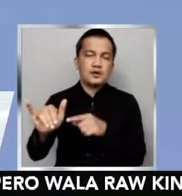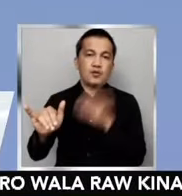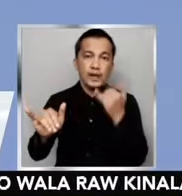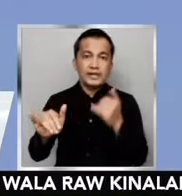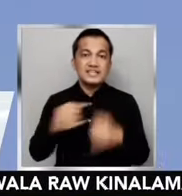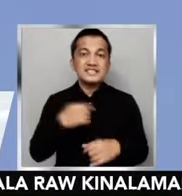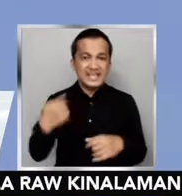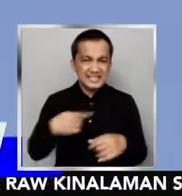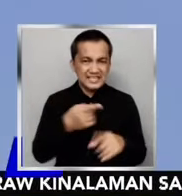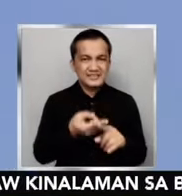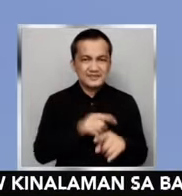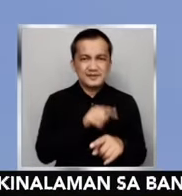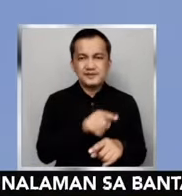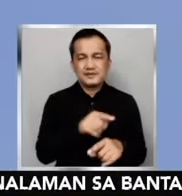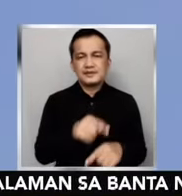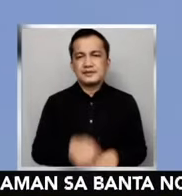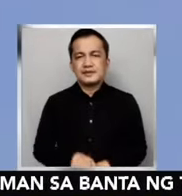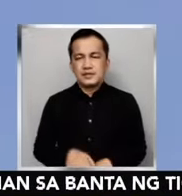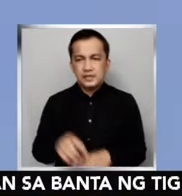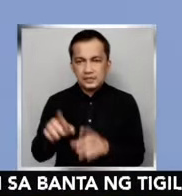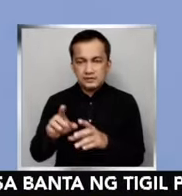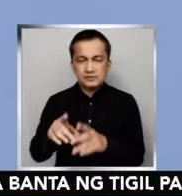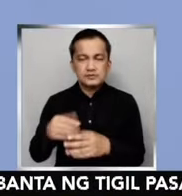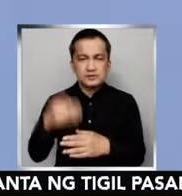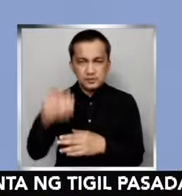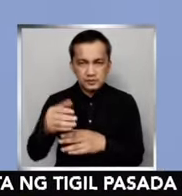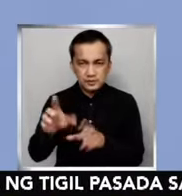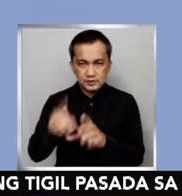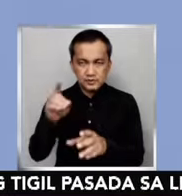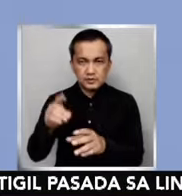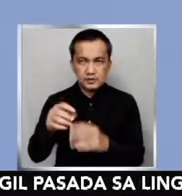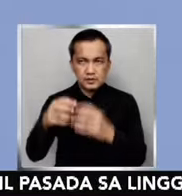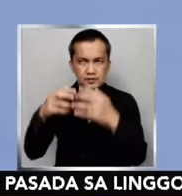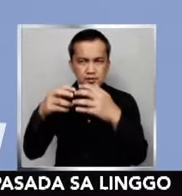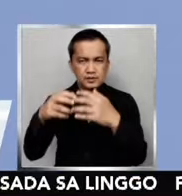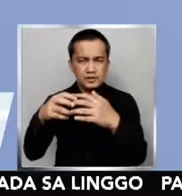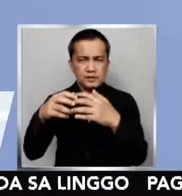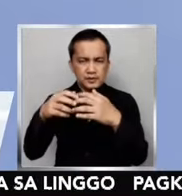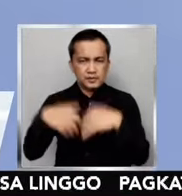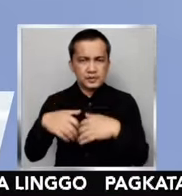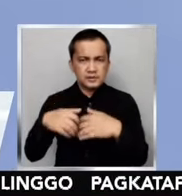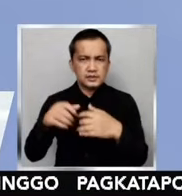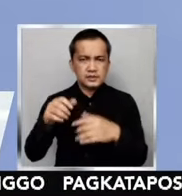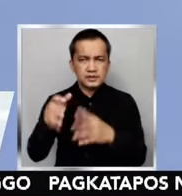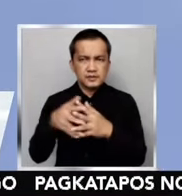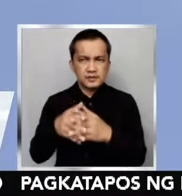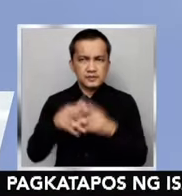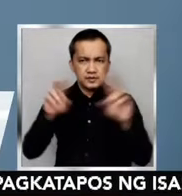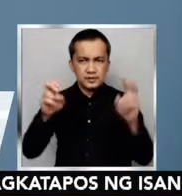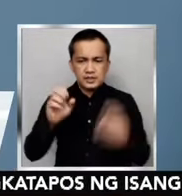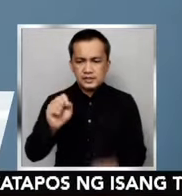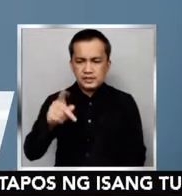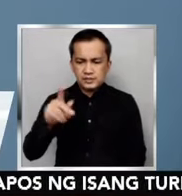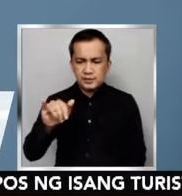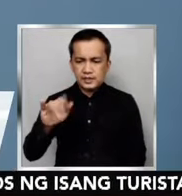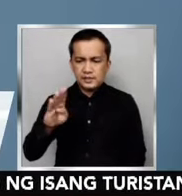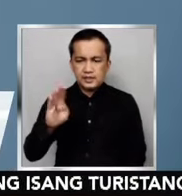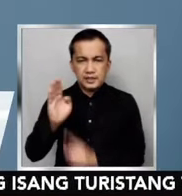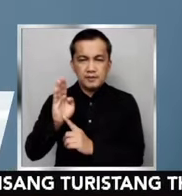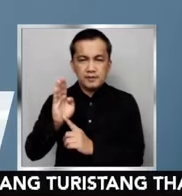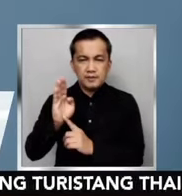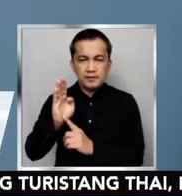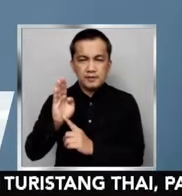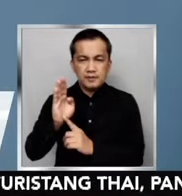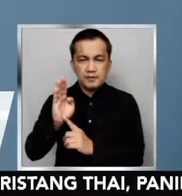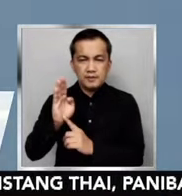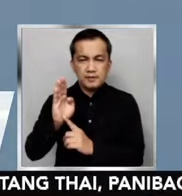kasunod yan ng pagkadiskubre at pagpapabagsak ng Amerika Saan itoy spy balloon ng China na giniit